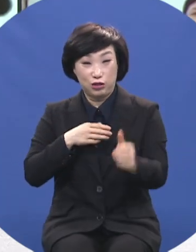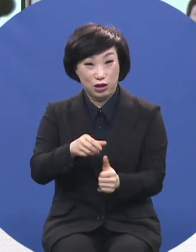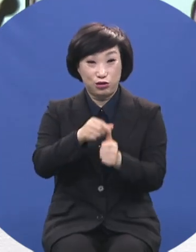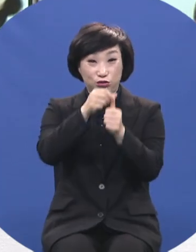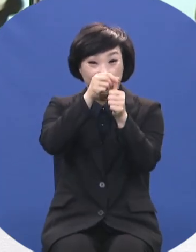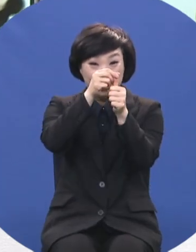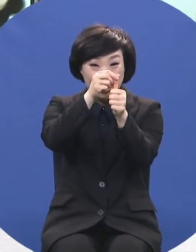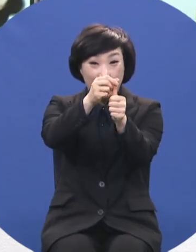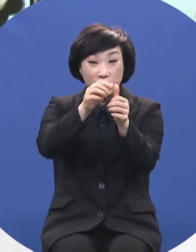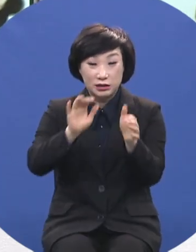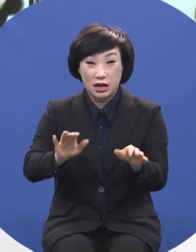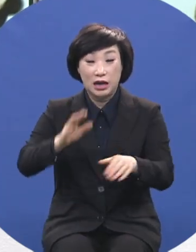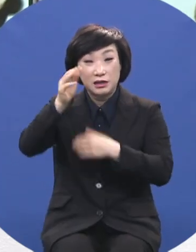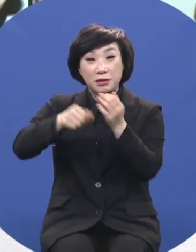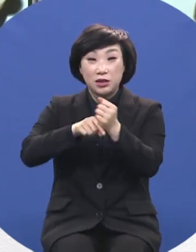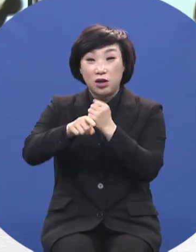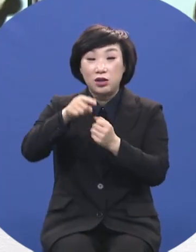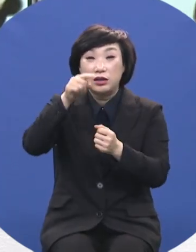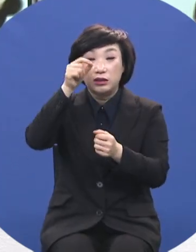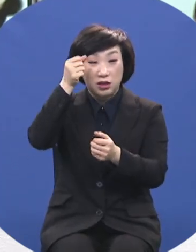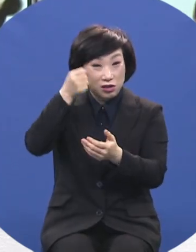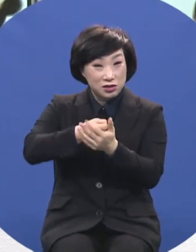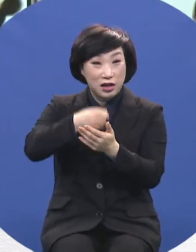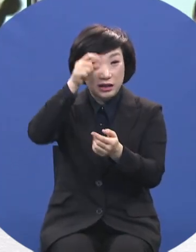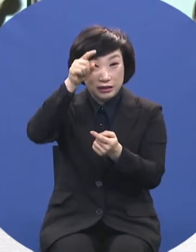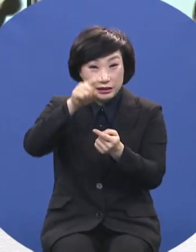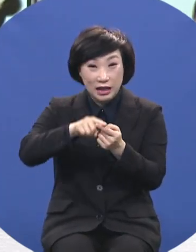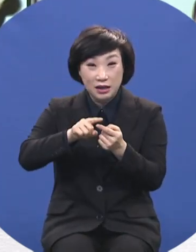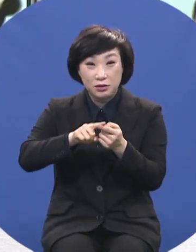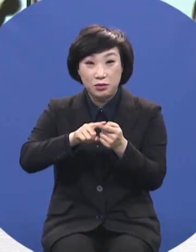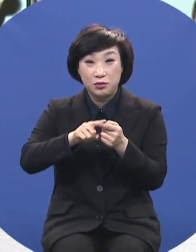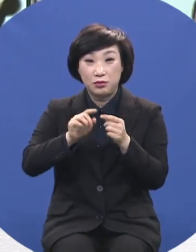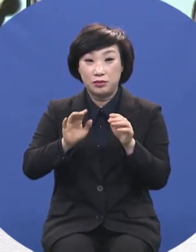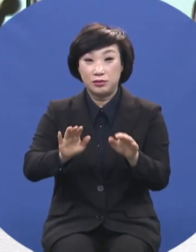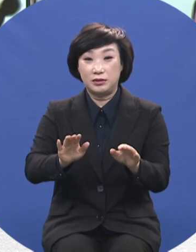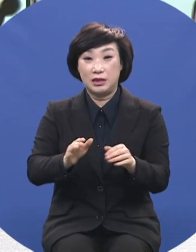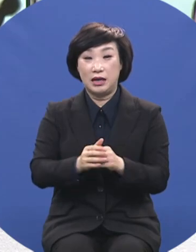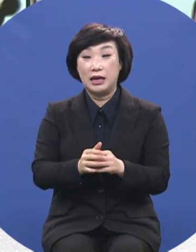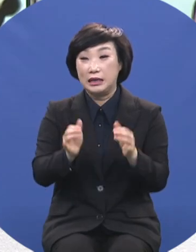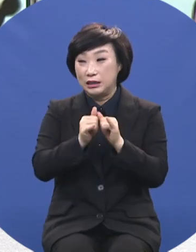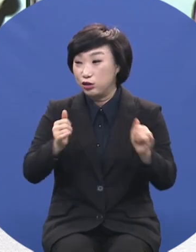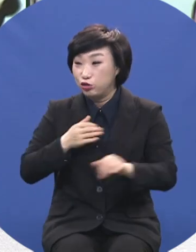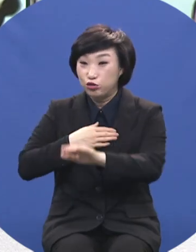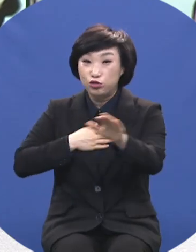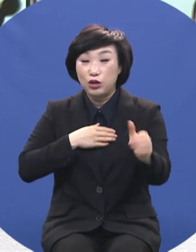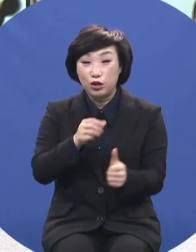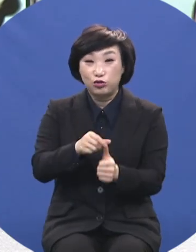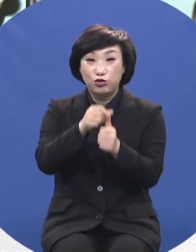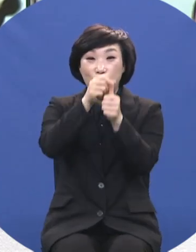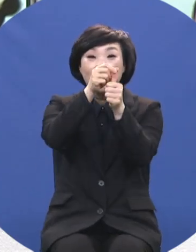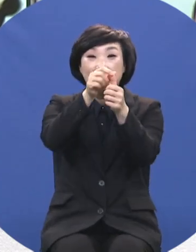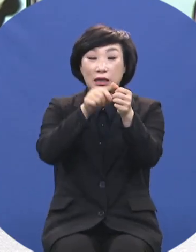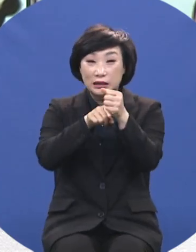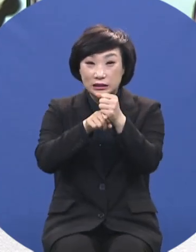구원이다. 하나님이 정한 뜻 그대로 인류의 구원의